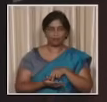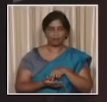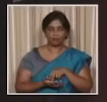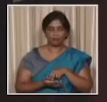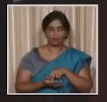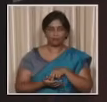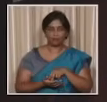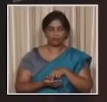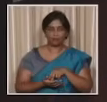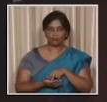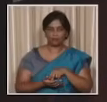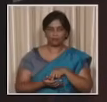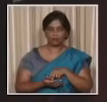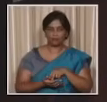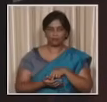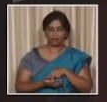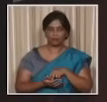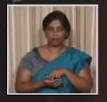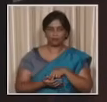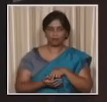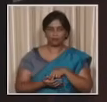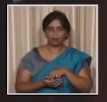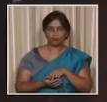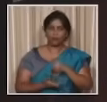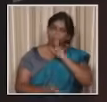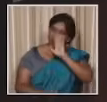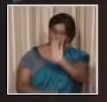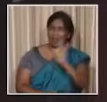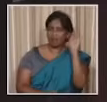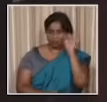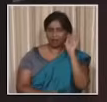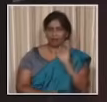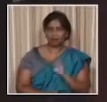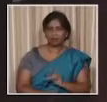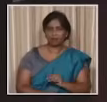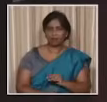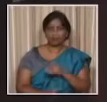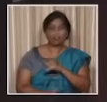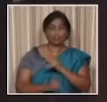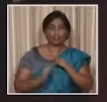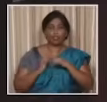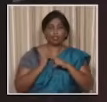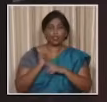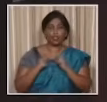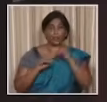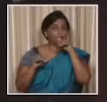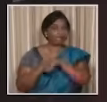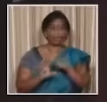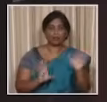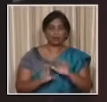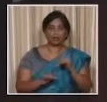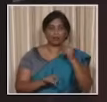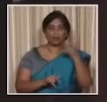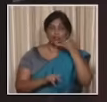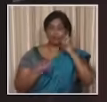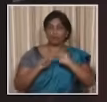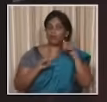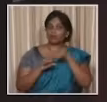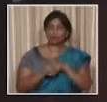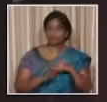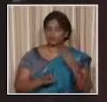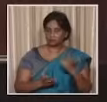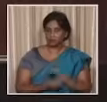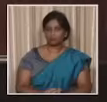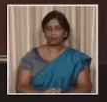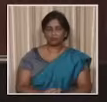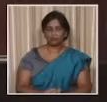මම පැහැදිලි කරගන්න. පොඩ්ඩක් පොඩ්ඩක් අහගන්නකෝ. මේක සිරිකොත නෙවෙයි. මේක මේ සජබ කාර්යාලය නෙවෙයි. ප්‍රශ්න ඉදිරිපත්